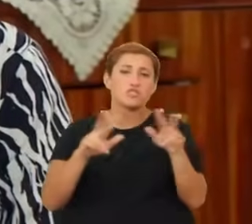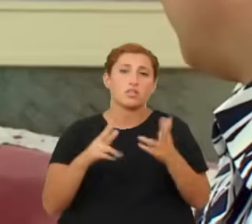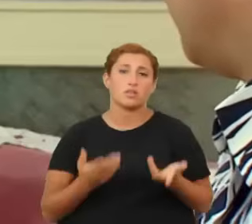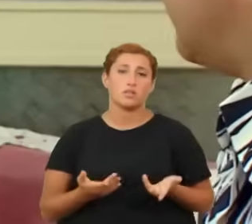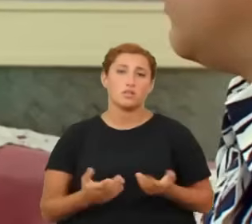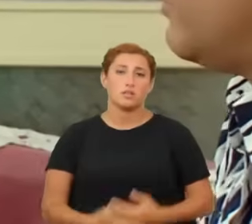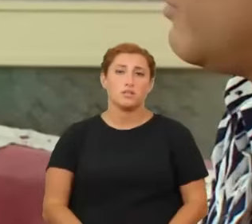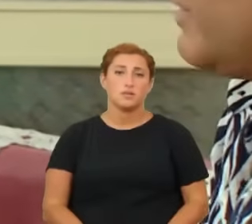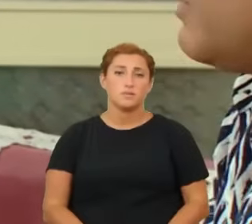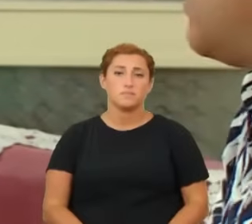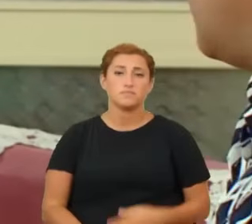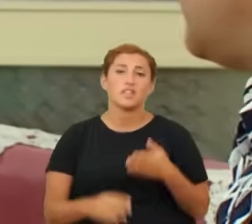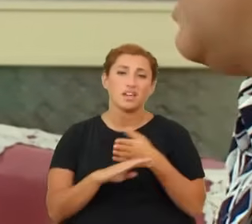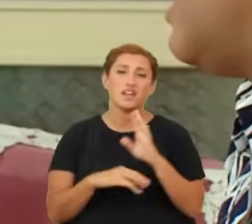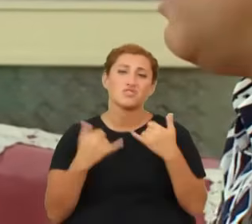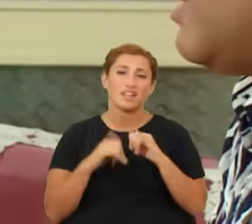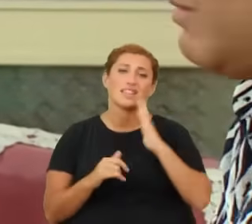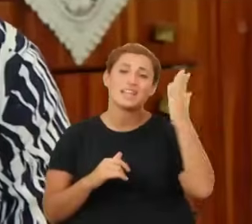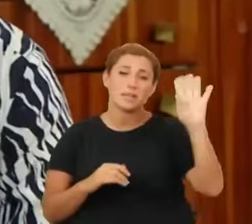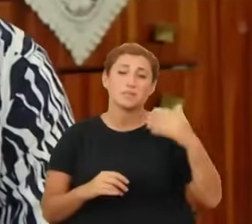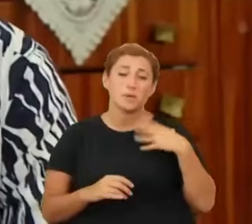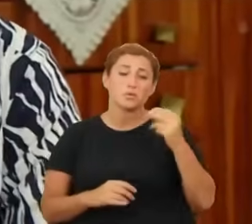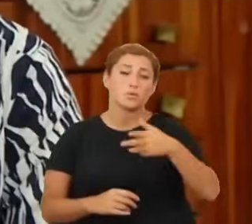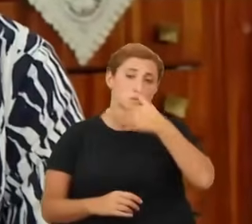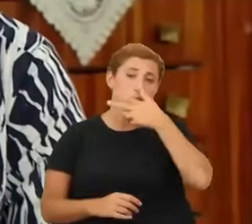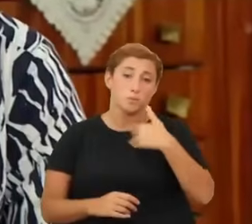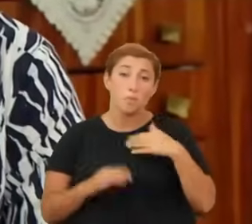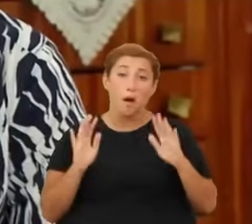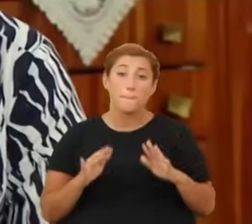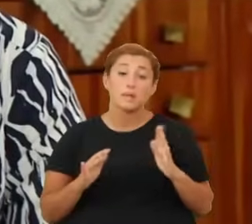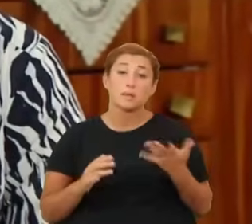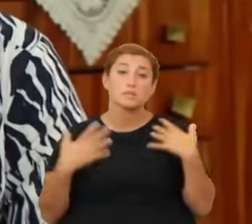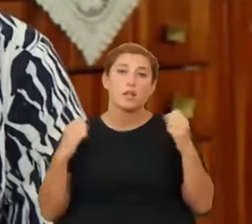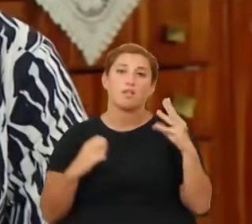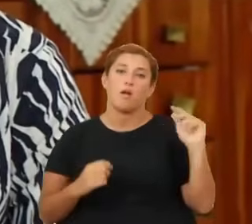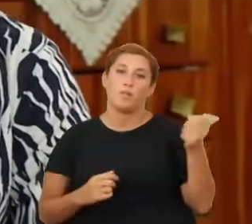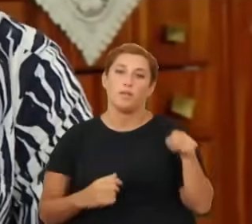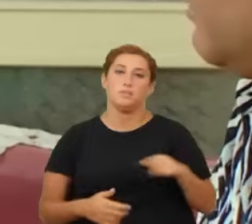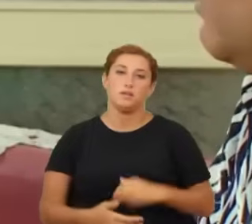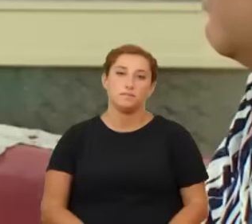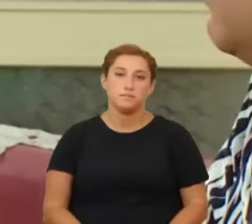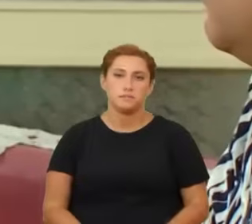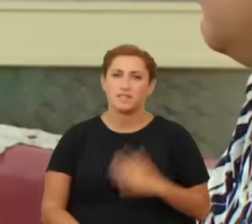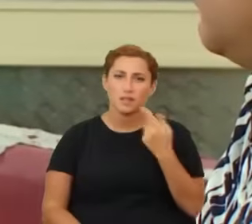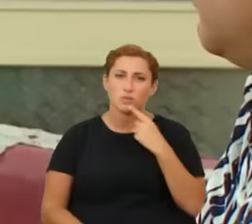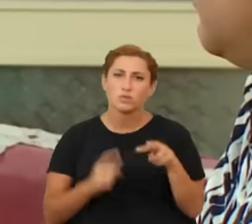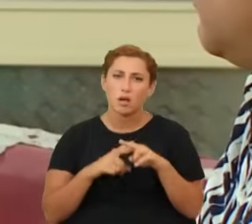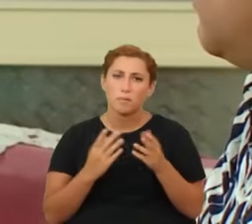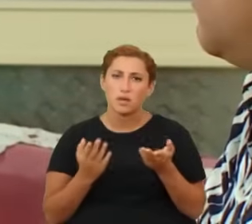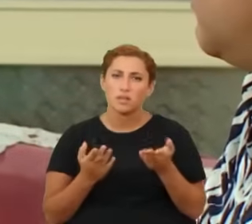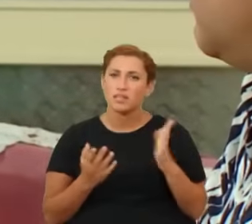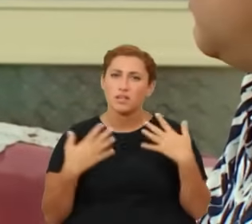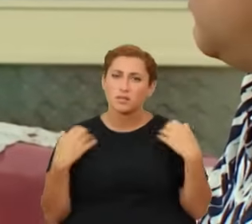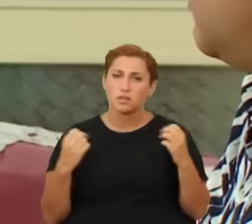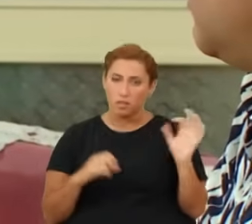çatladı. Yani gerçi tatile gidemeyeceğiz, ben de çok üzüldüm ama tabii sağlık daha önemli. Ne diyorsun Ahmet ya?